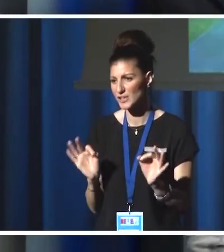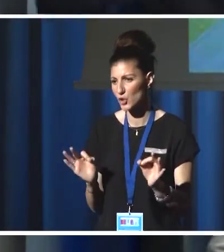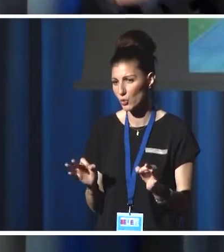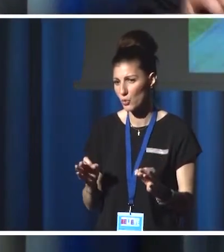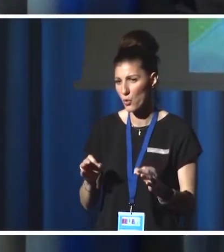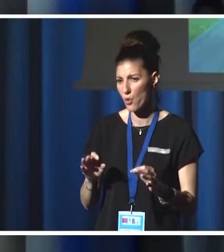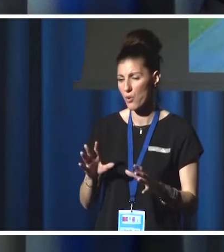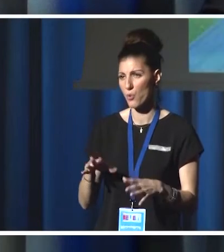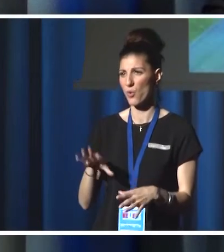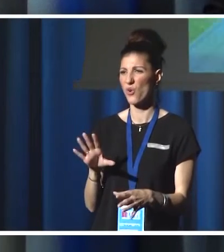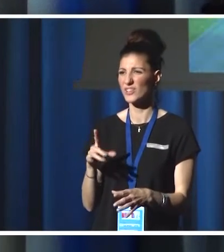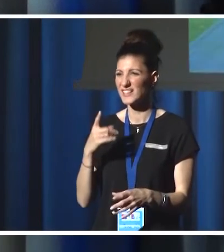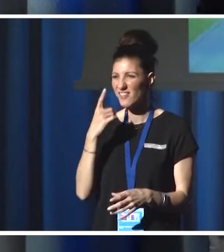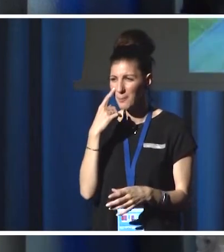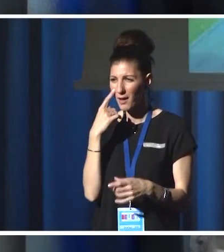φυσιολογικές